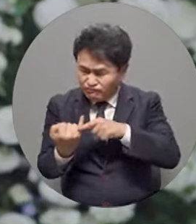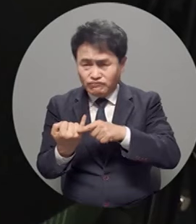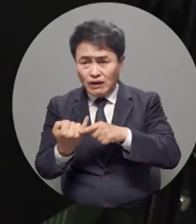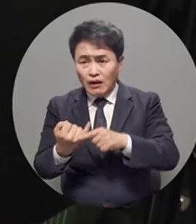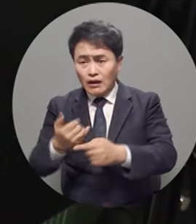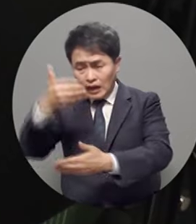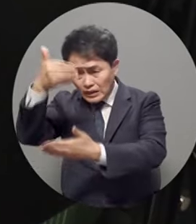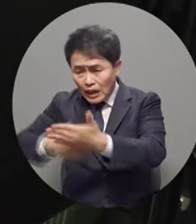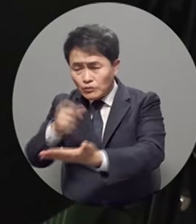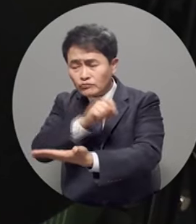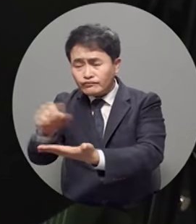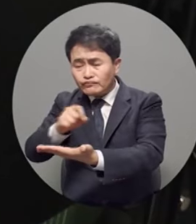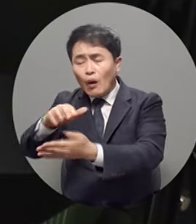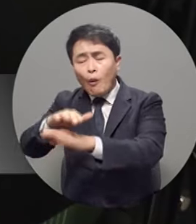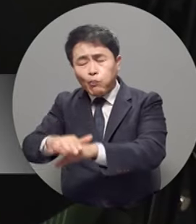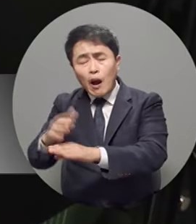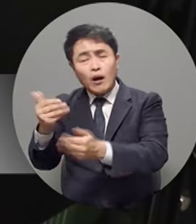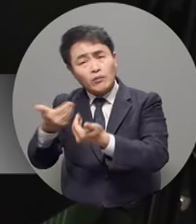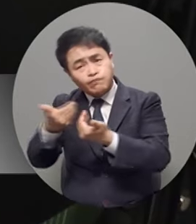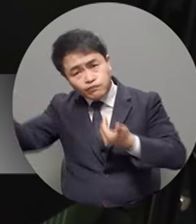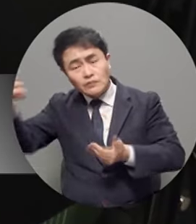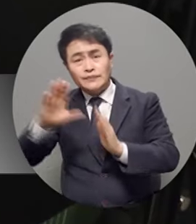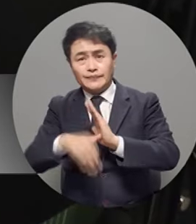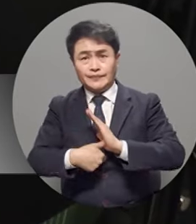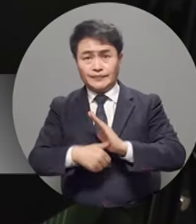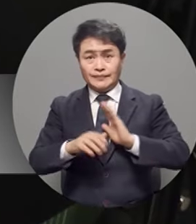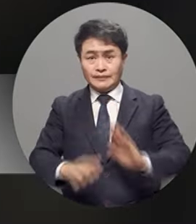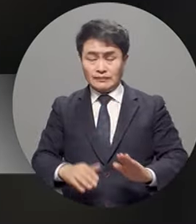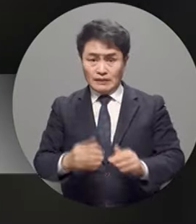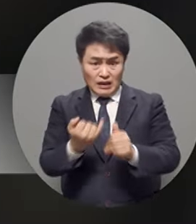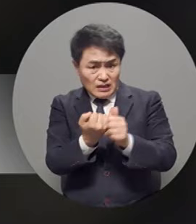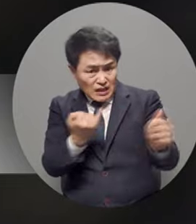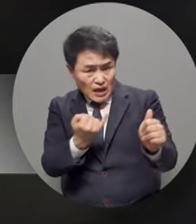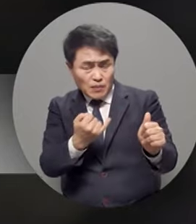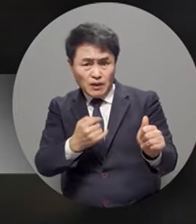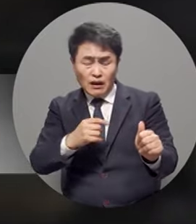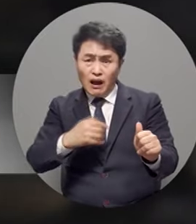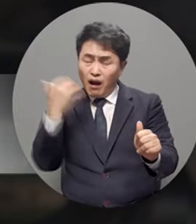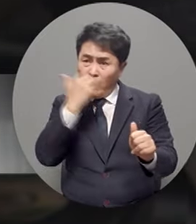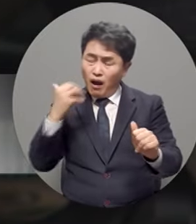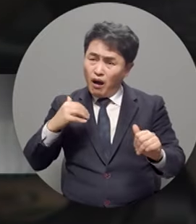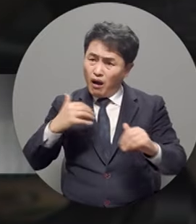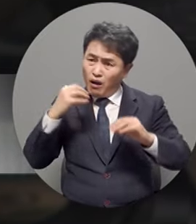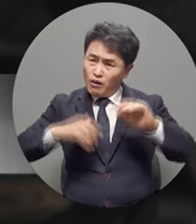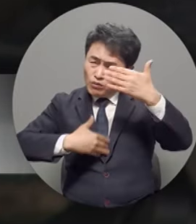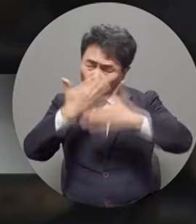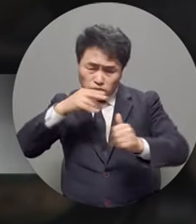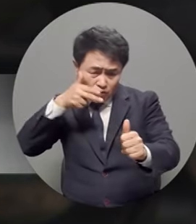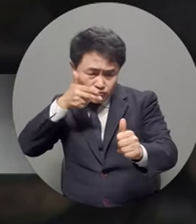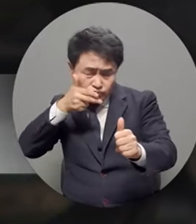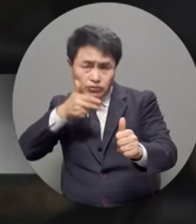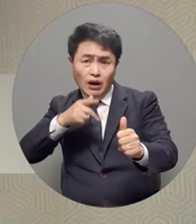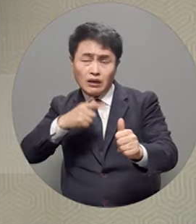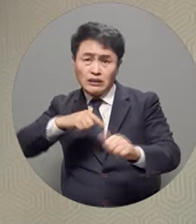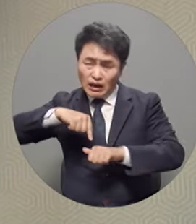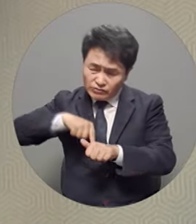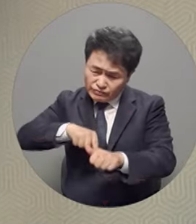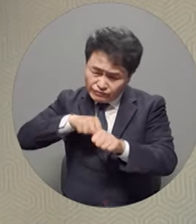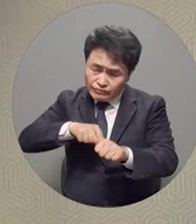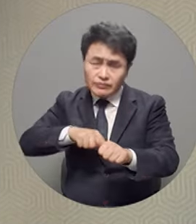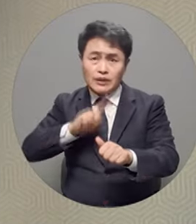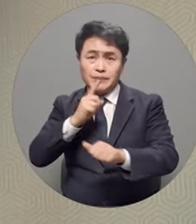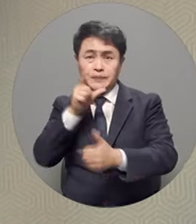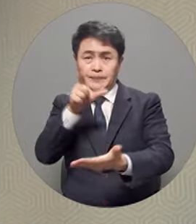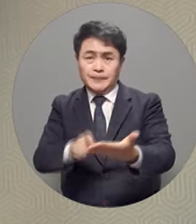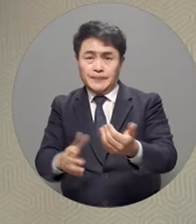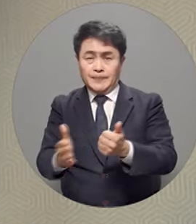떠났습니다. 유서엔 남편의 감시로 강제적으로 성인 방송과 성관계 영상 촬영을 했다고 적혀 있습니다. 김